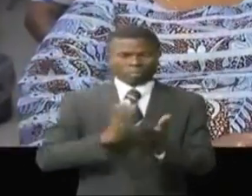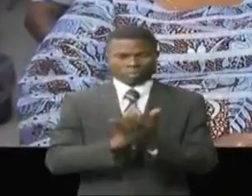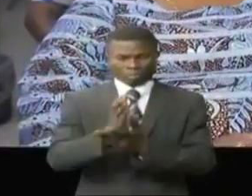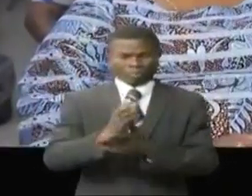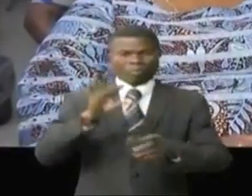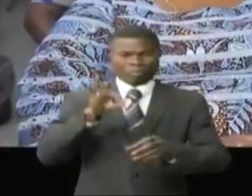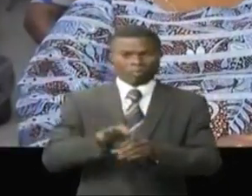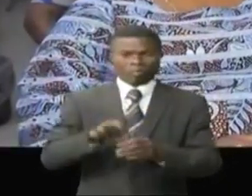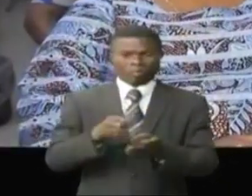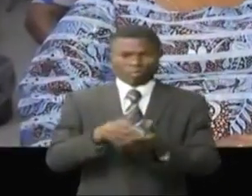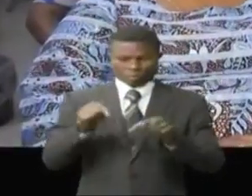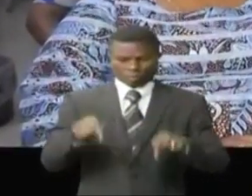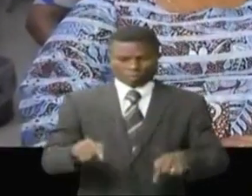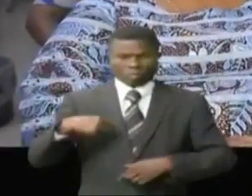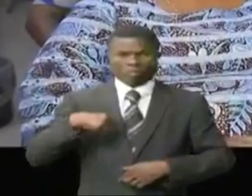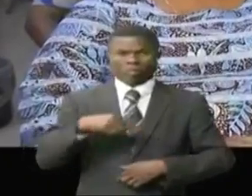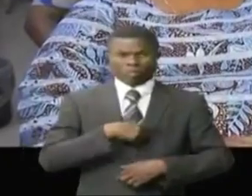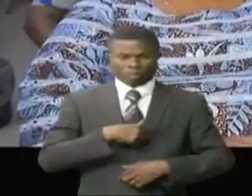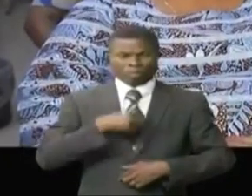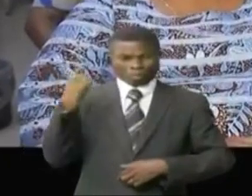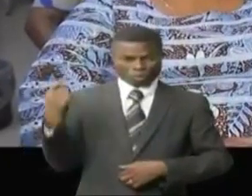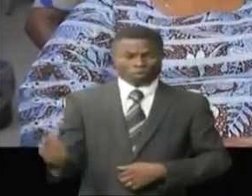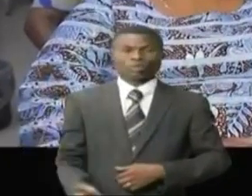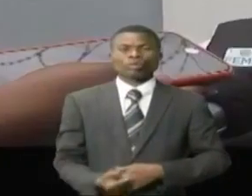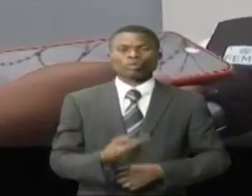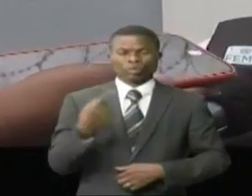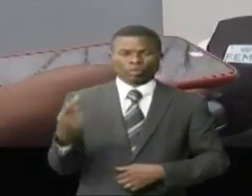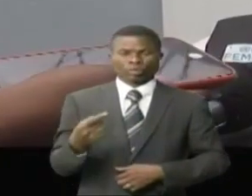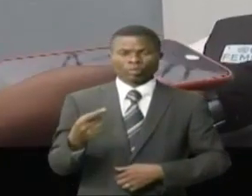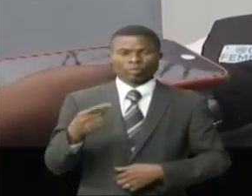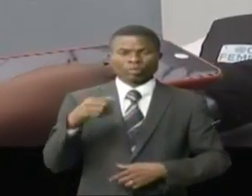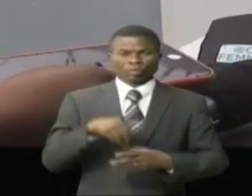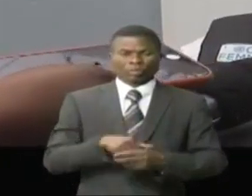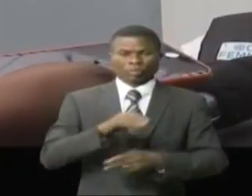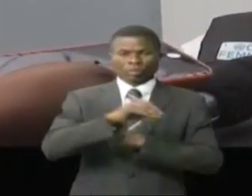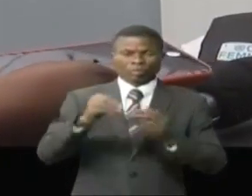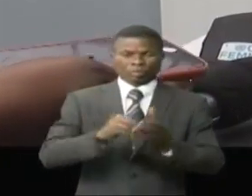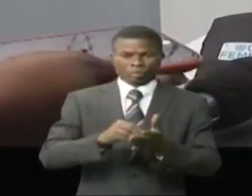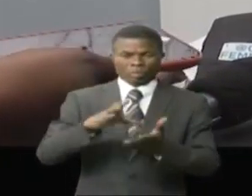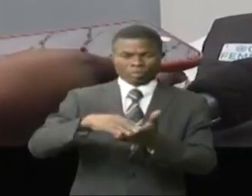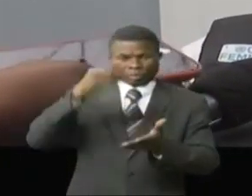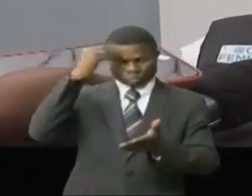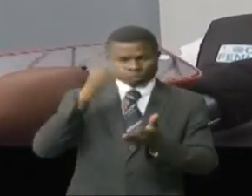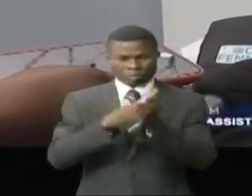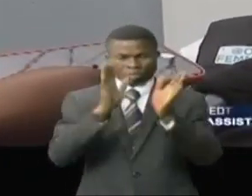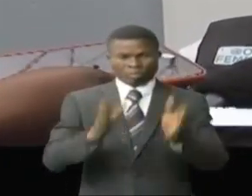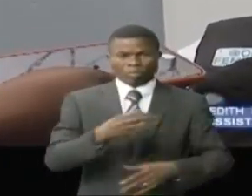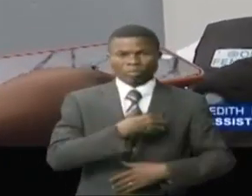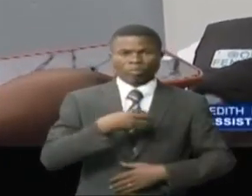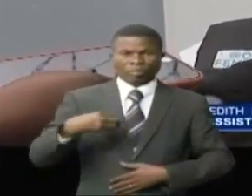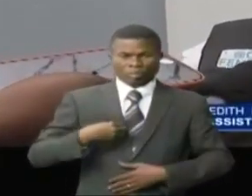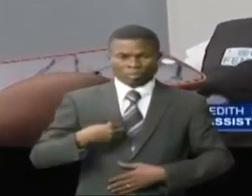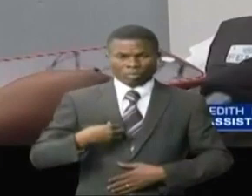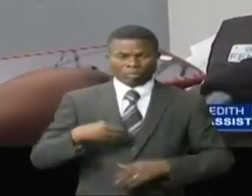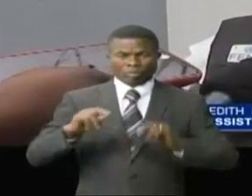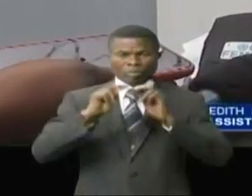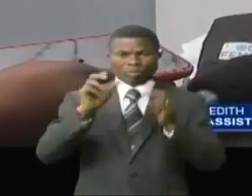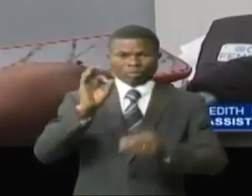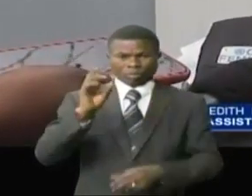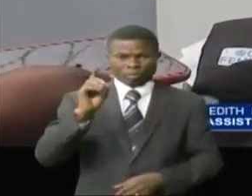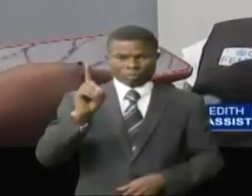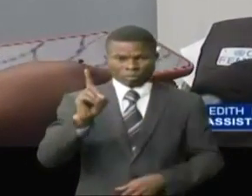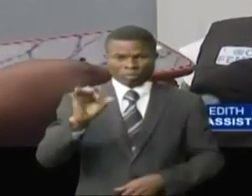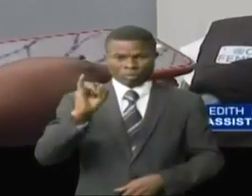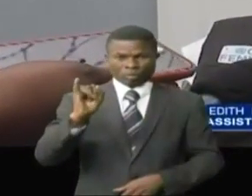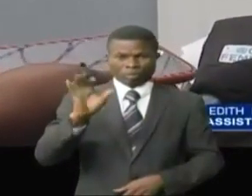assurance. Aujourd'hui, nous sommes toujours dans le centre de ressources du leadership féminin de la DINAFEC